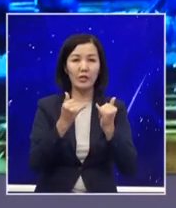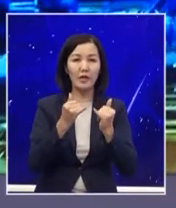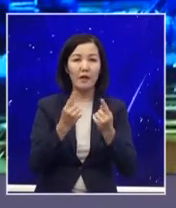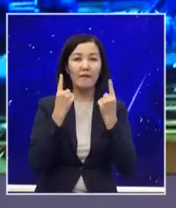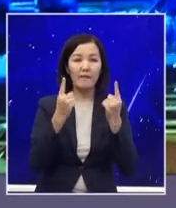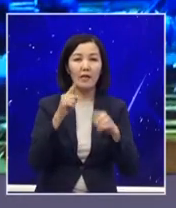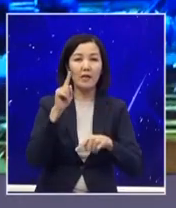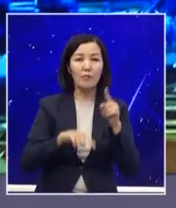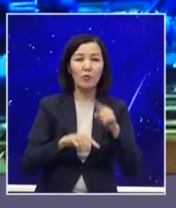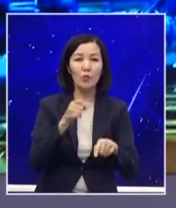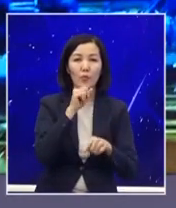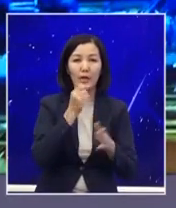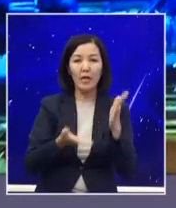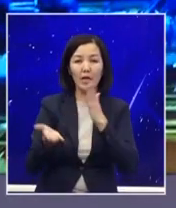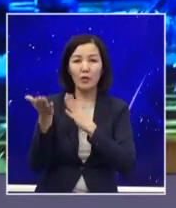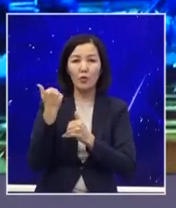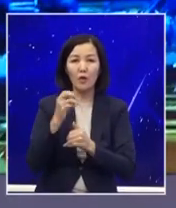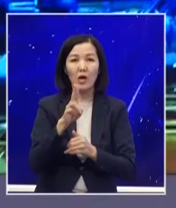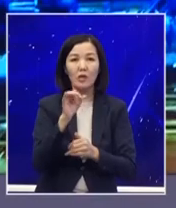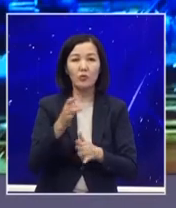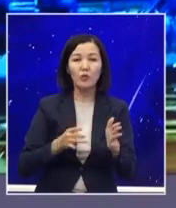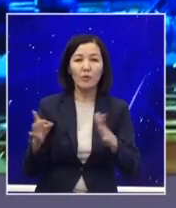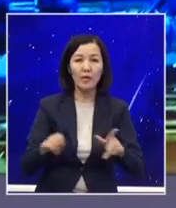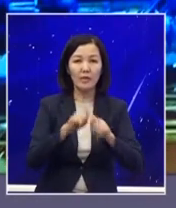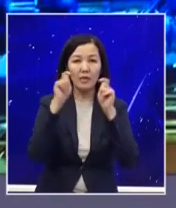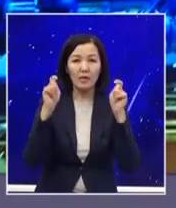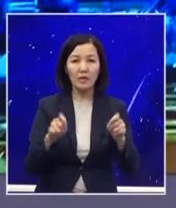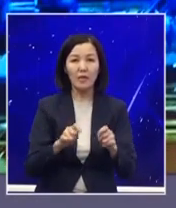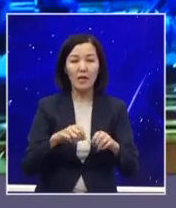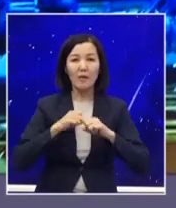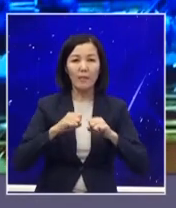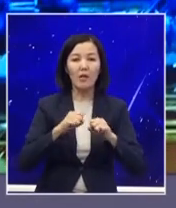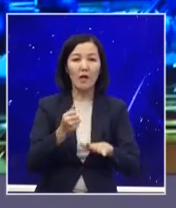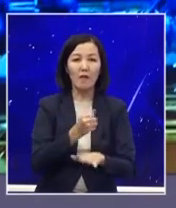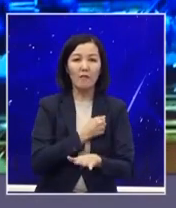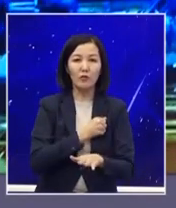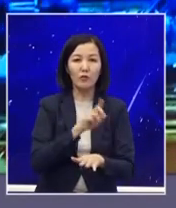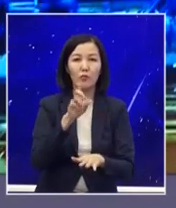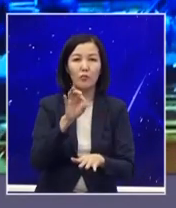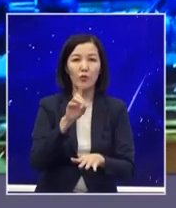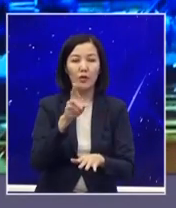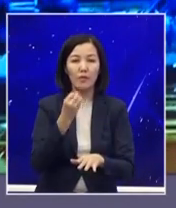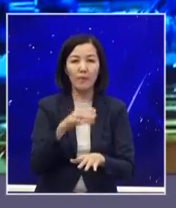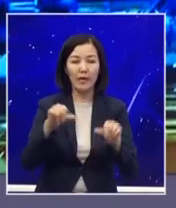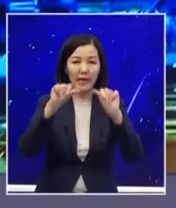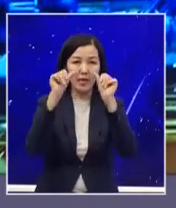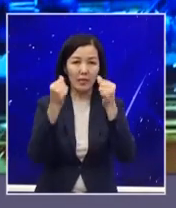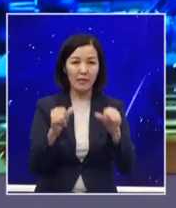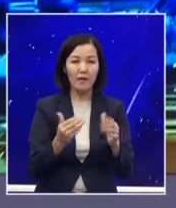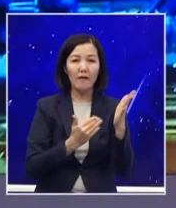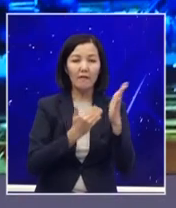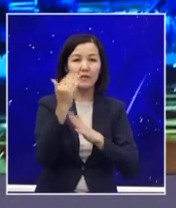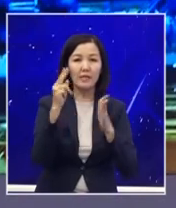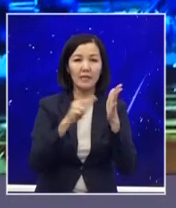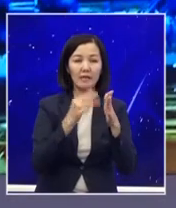В Аксузском районе торжественно открыли памятник полководцу Бурыбай Батыру. Грандиозный монумент возвышается на высоте в